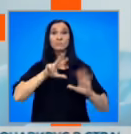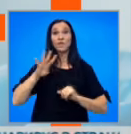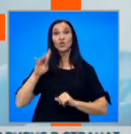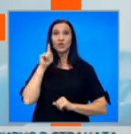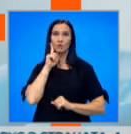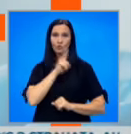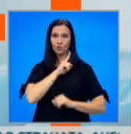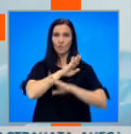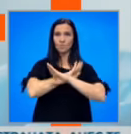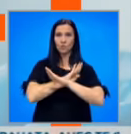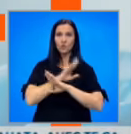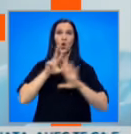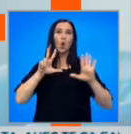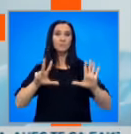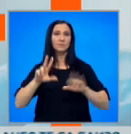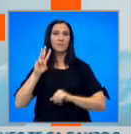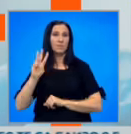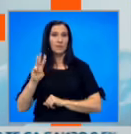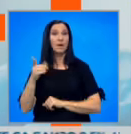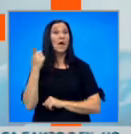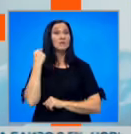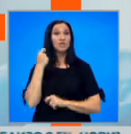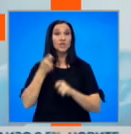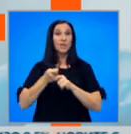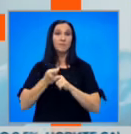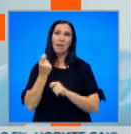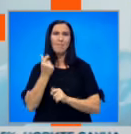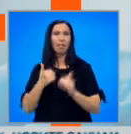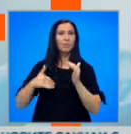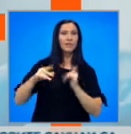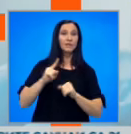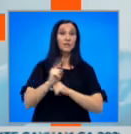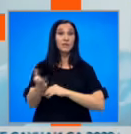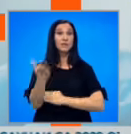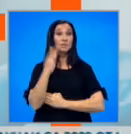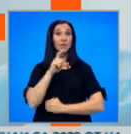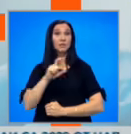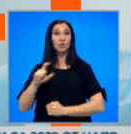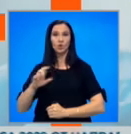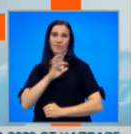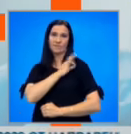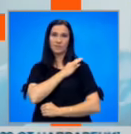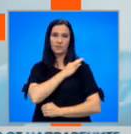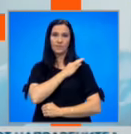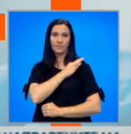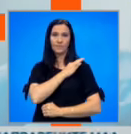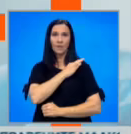4584 души. Починали са 83-ма. Вчера са поставени малко над 11 000 дози